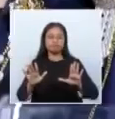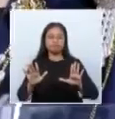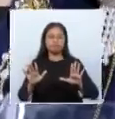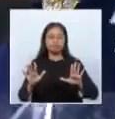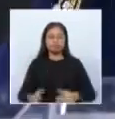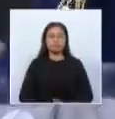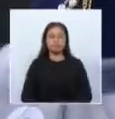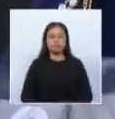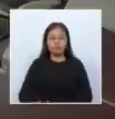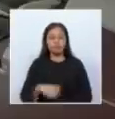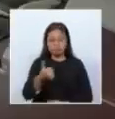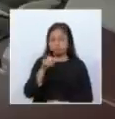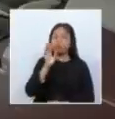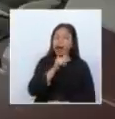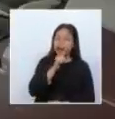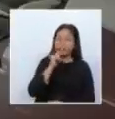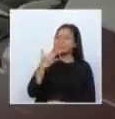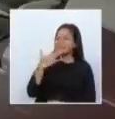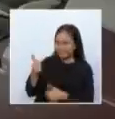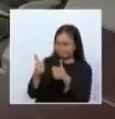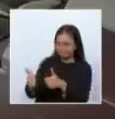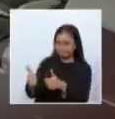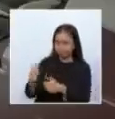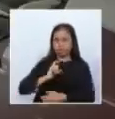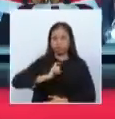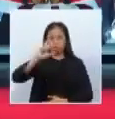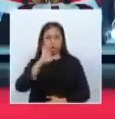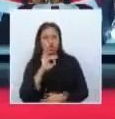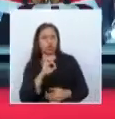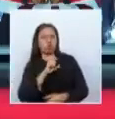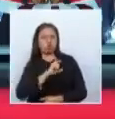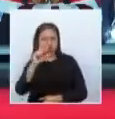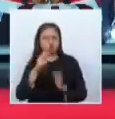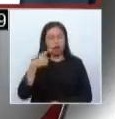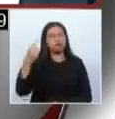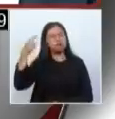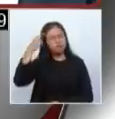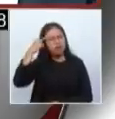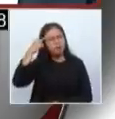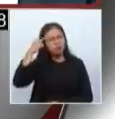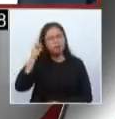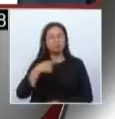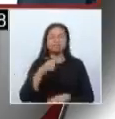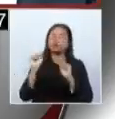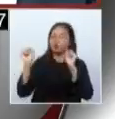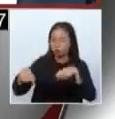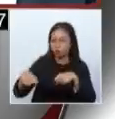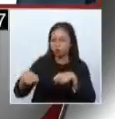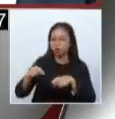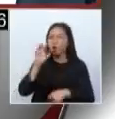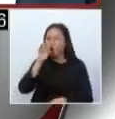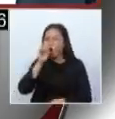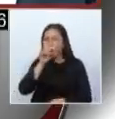sebagai satu-satunya kandidat di sana, satu-satunya capres yang kok posisinya jadi mendamaikan, mendinginkan